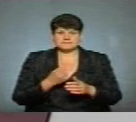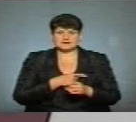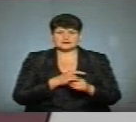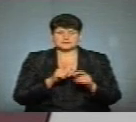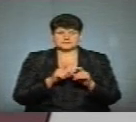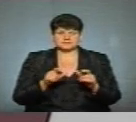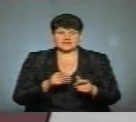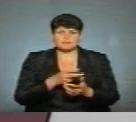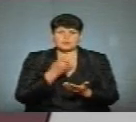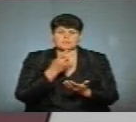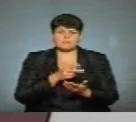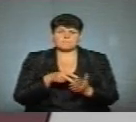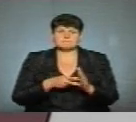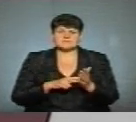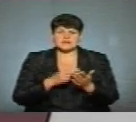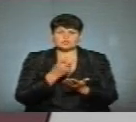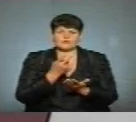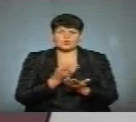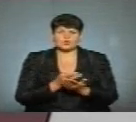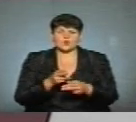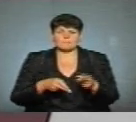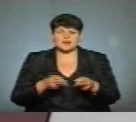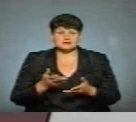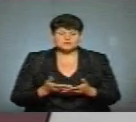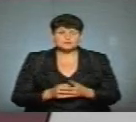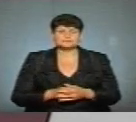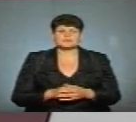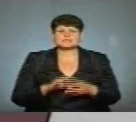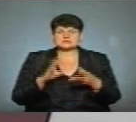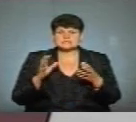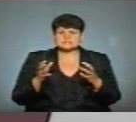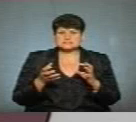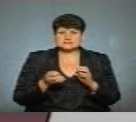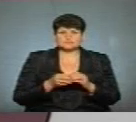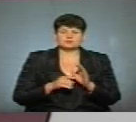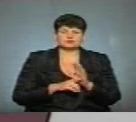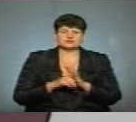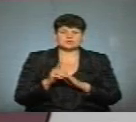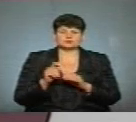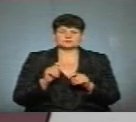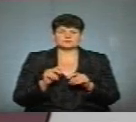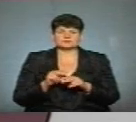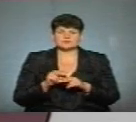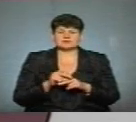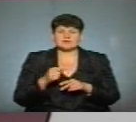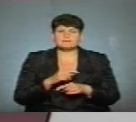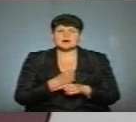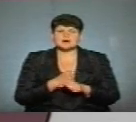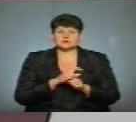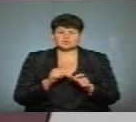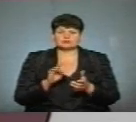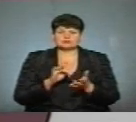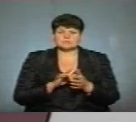госпіталізацією або плановою операцією, розповідає епідеміолог. Загалом, за його словами, від початку пандемії в лабораторному центрі провели